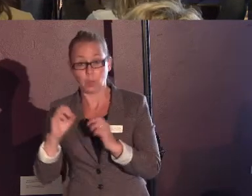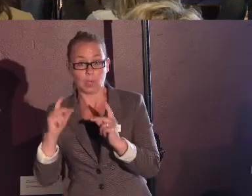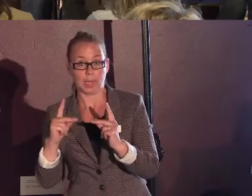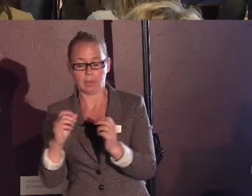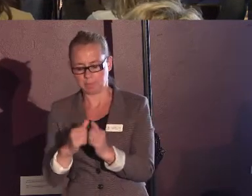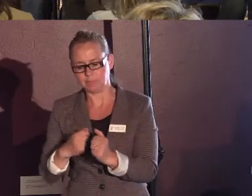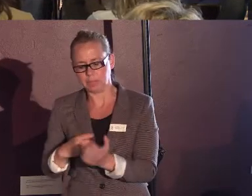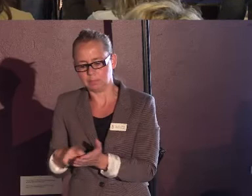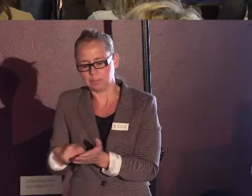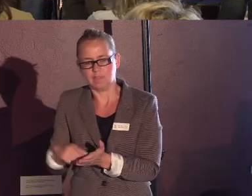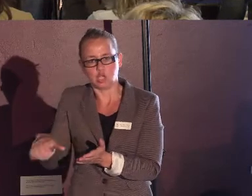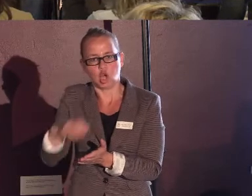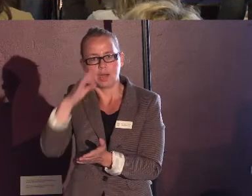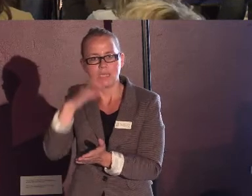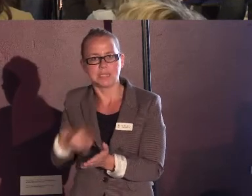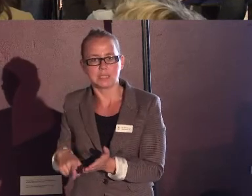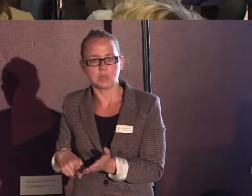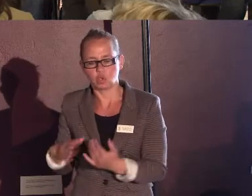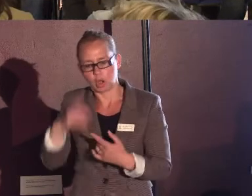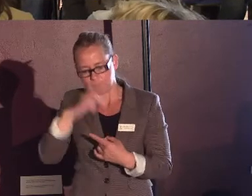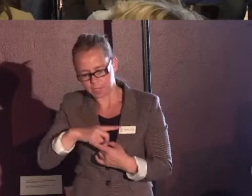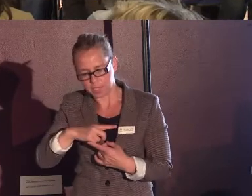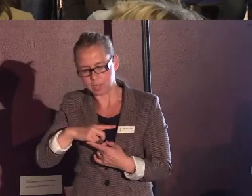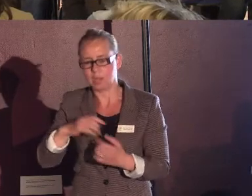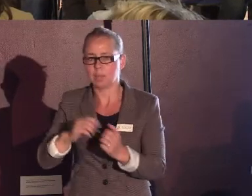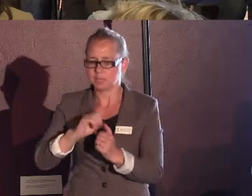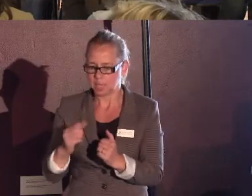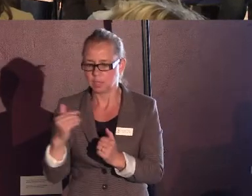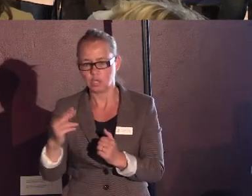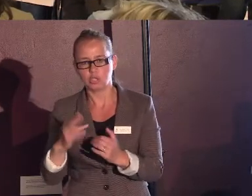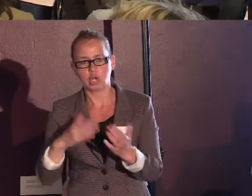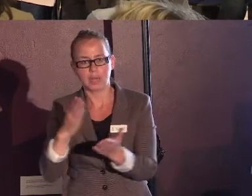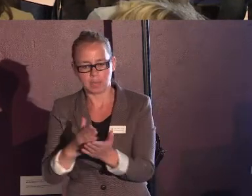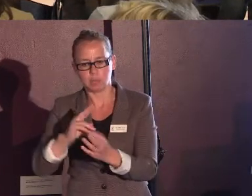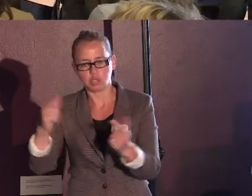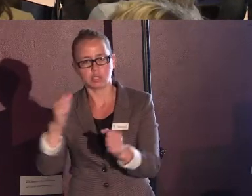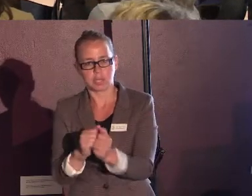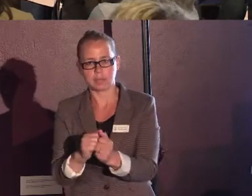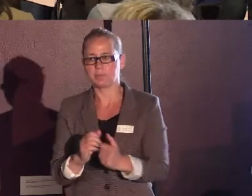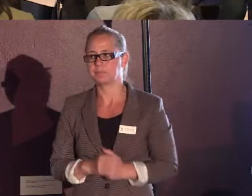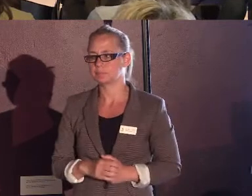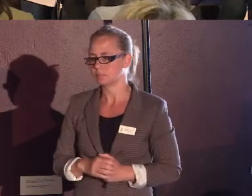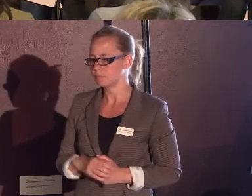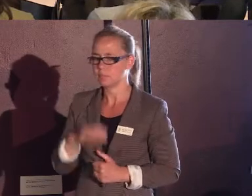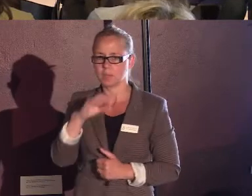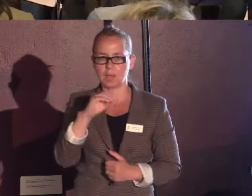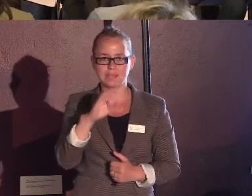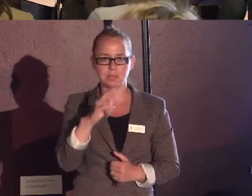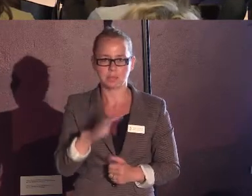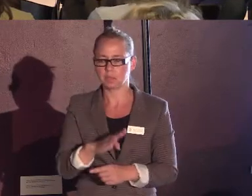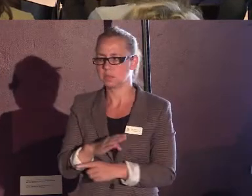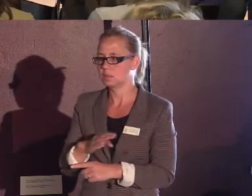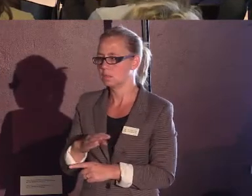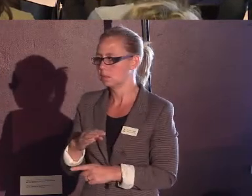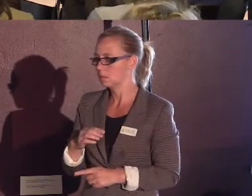så länge det är en kalkylerad risk som vi lägger in. Vi gör fel, vi gör rätt på ett nytt sätt. Mm. Astrid? Mm. Jag tänkte, jag har